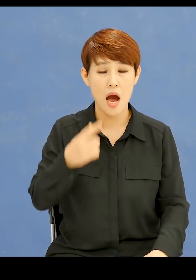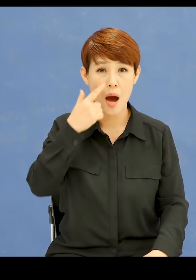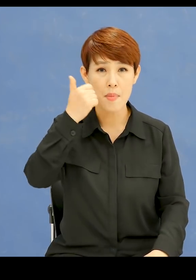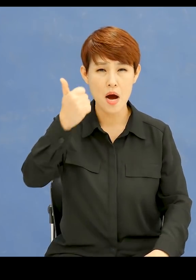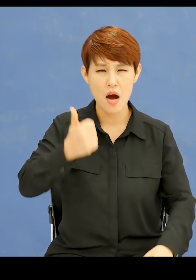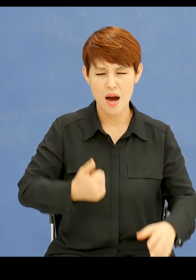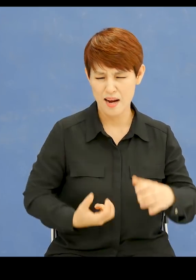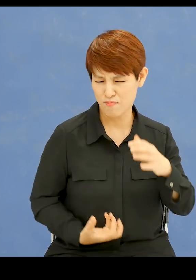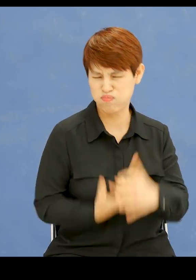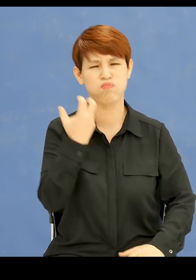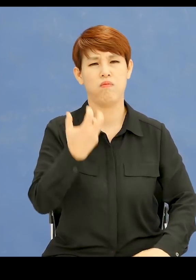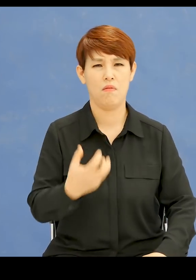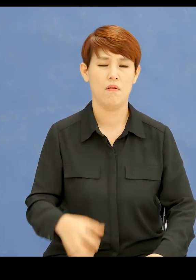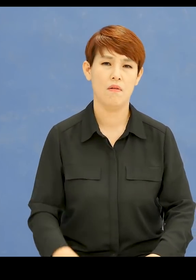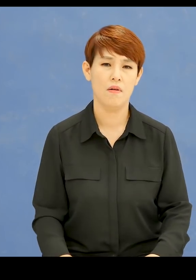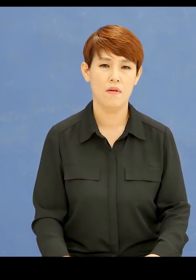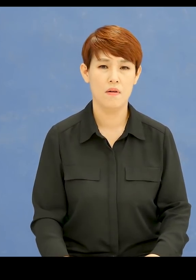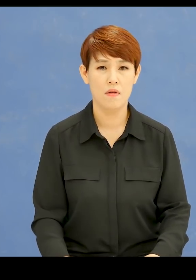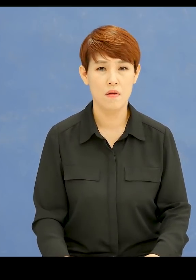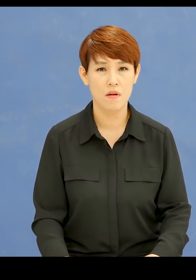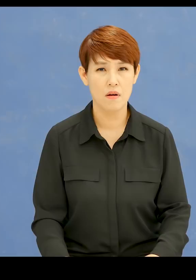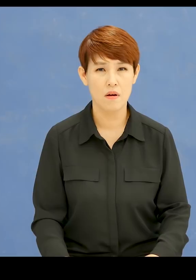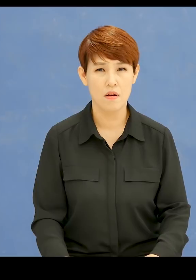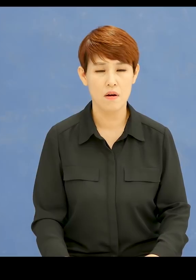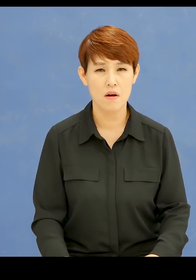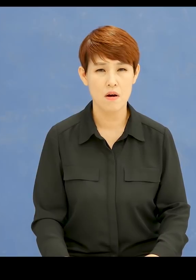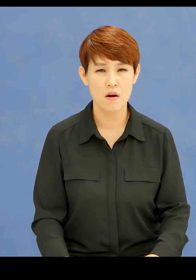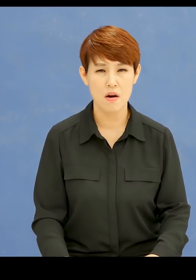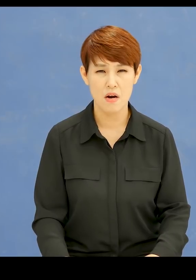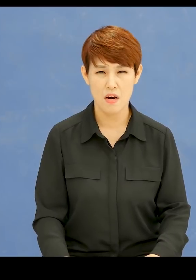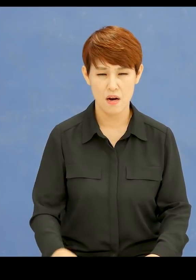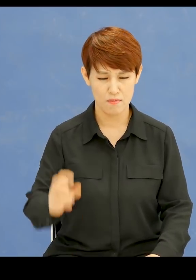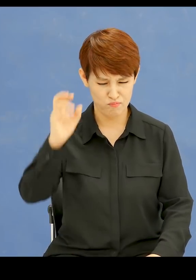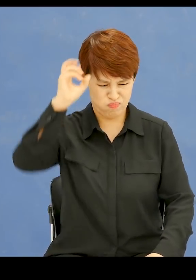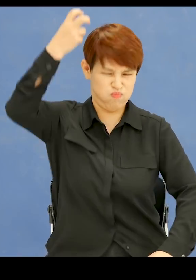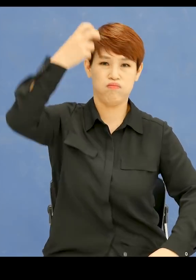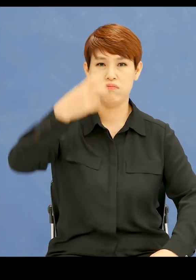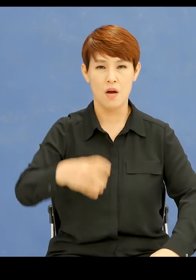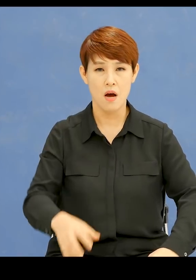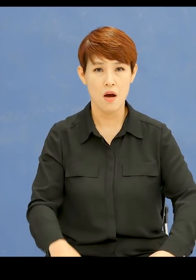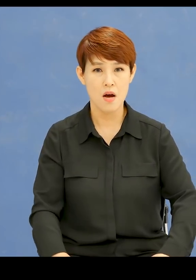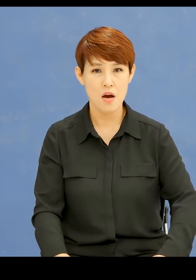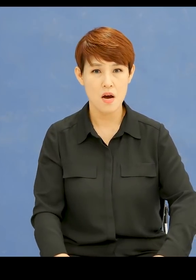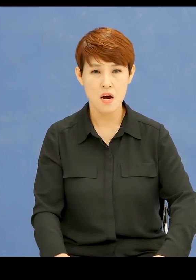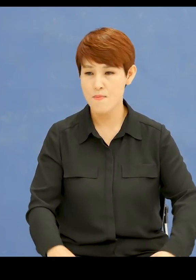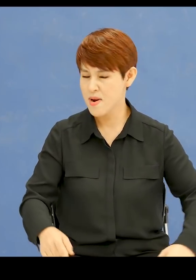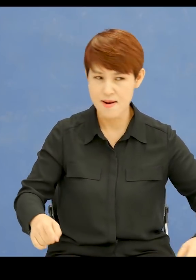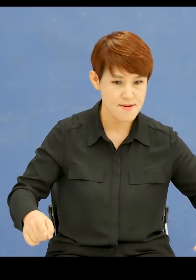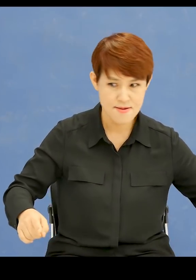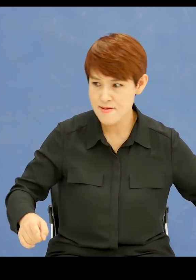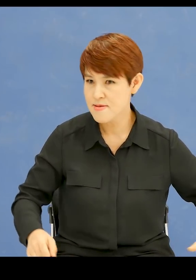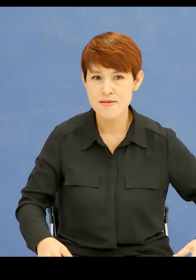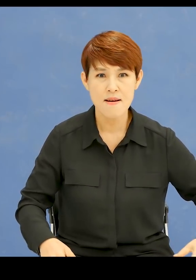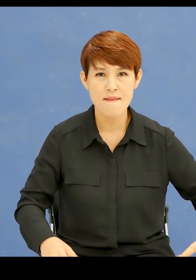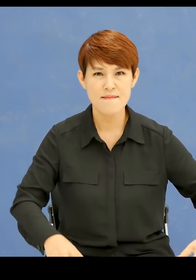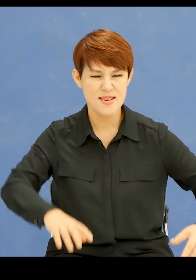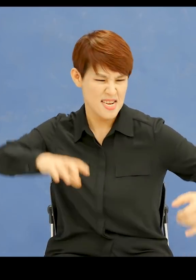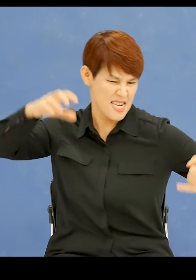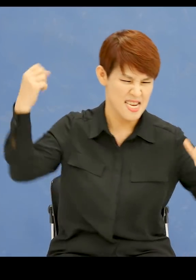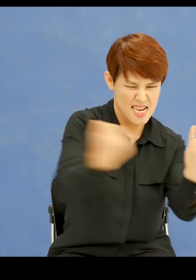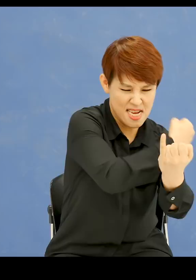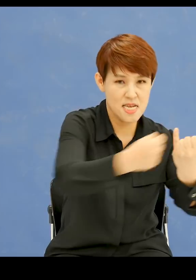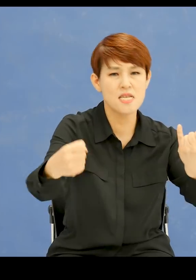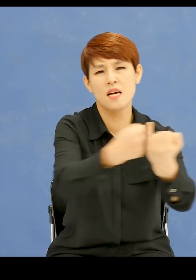분노가 굉장히 있으셨던 것 같아요. 이게 한 번 분노가 올라오면 참지를 못하세요. 막 손에 뭐가 잡히든 막 그걸로 막